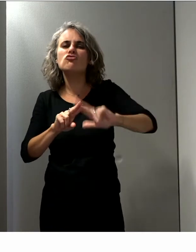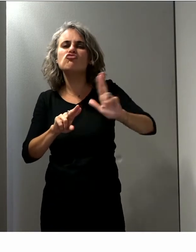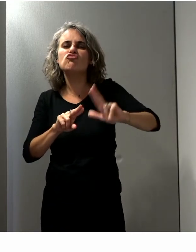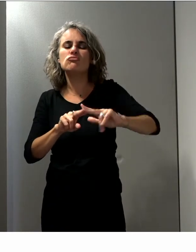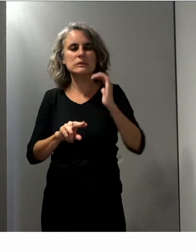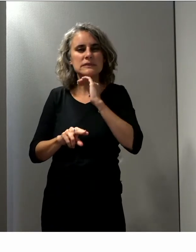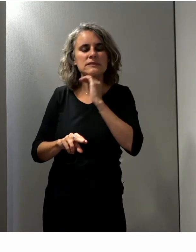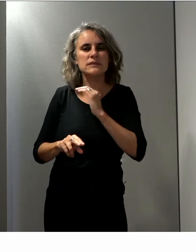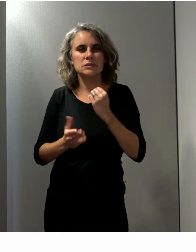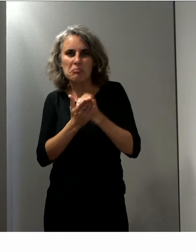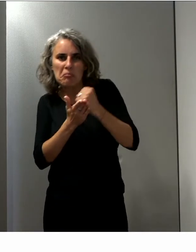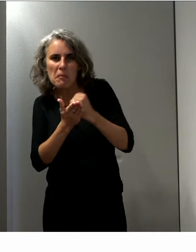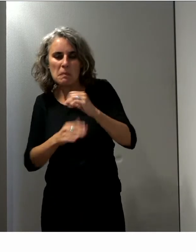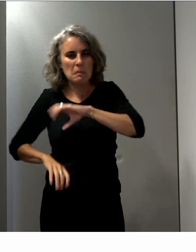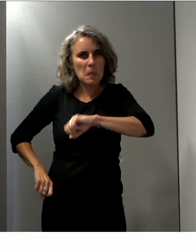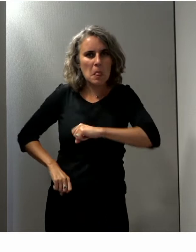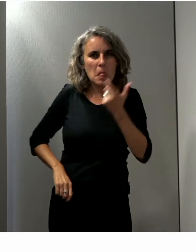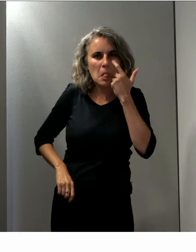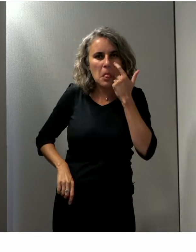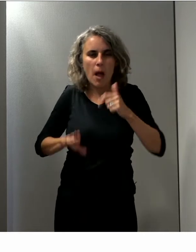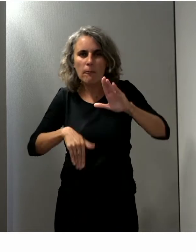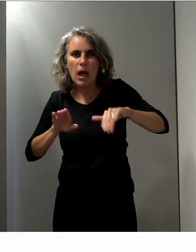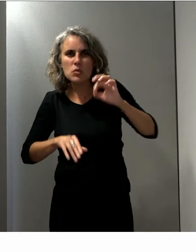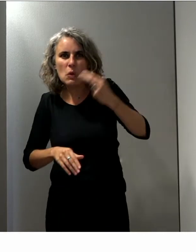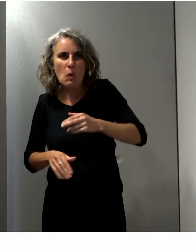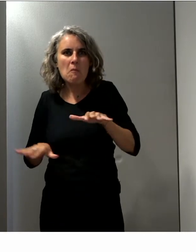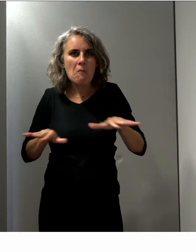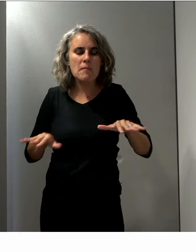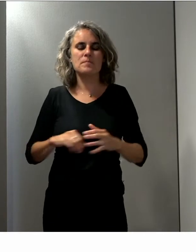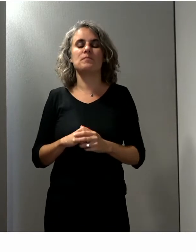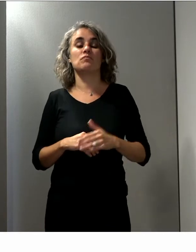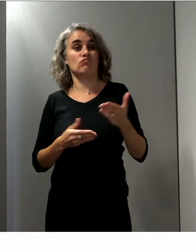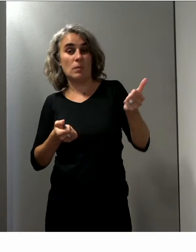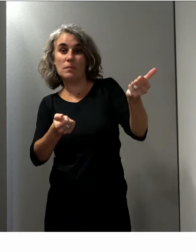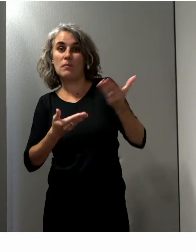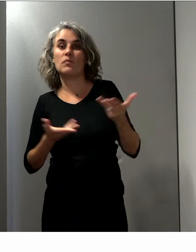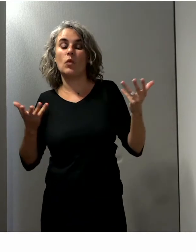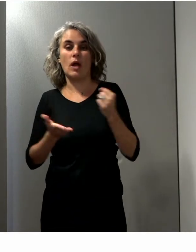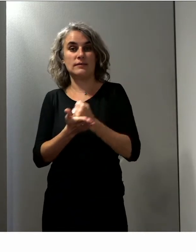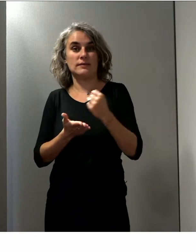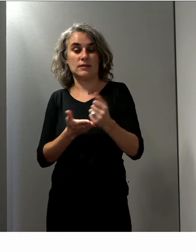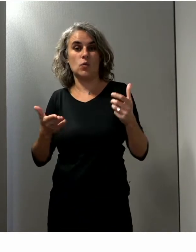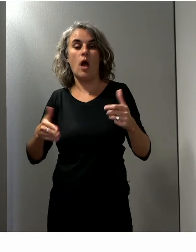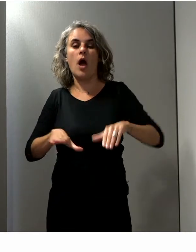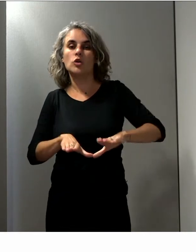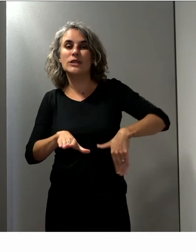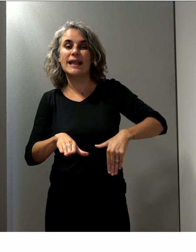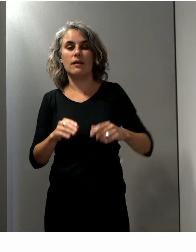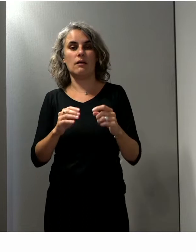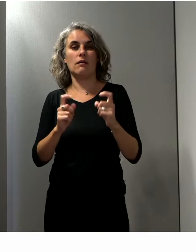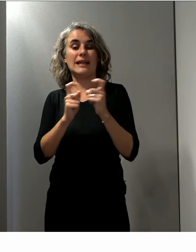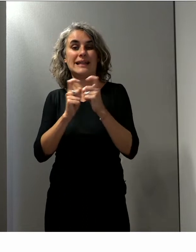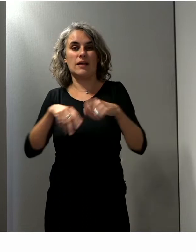qui permettaient de tester et d'itérer. Et donc ils m'ont fait tester en fait d'utiliser une trottinette